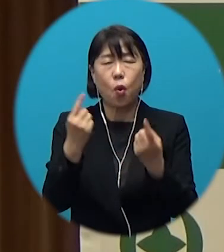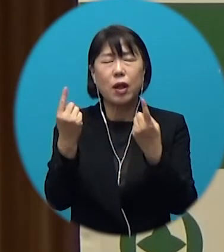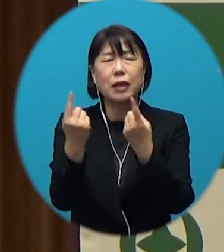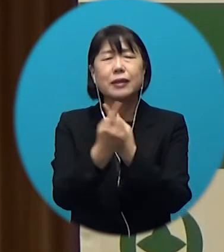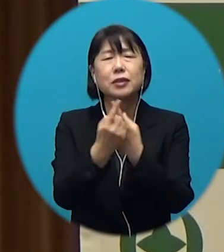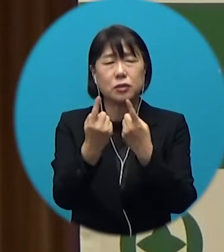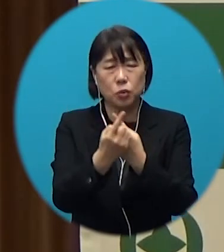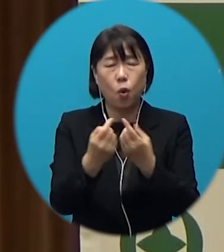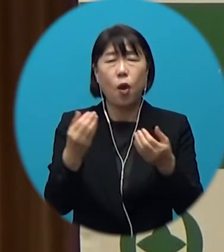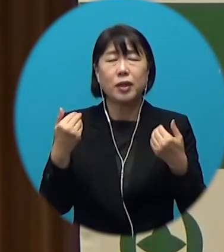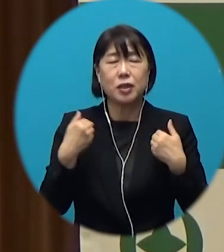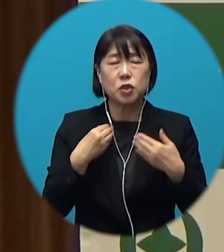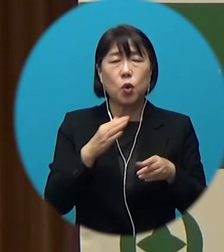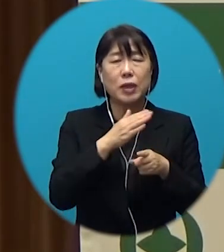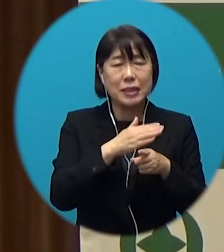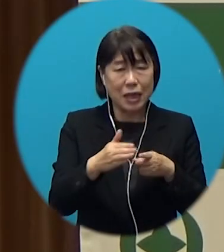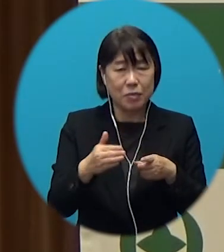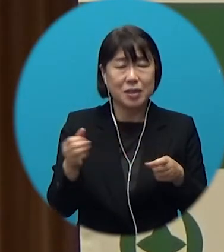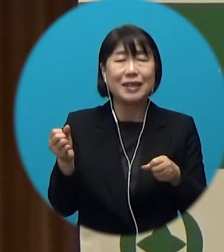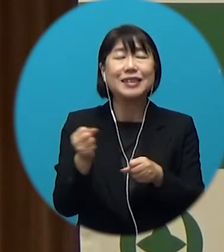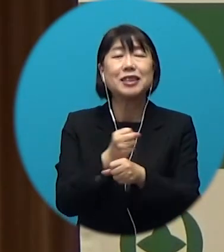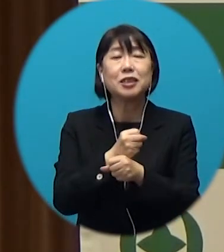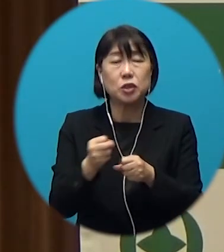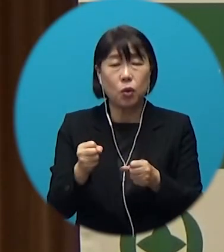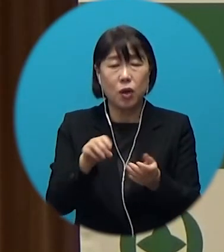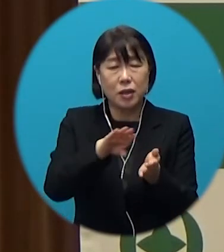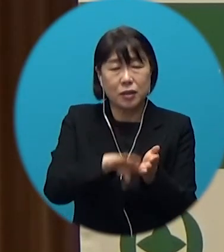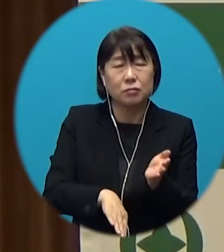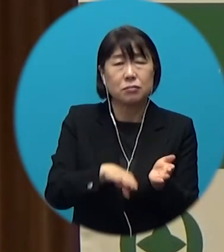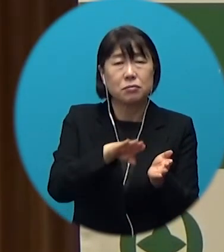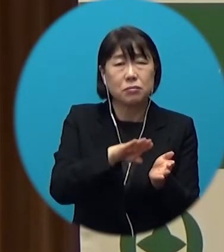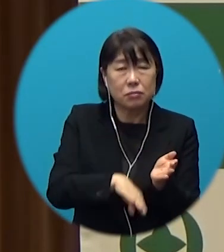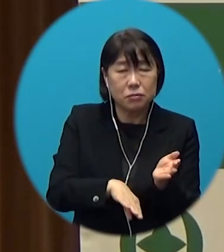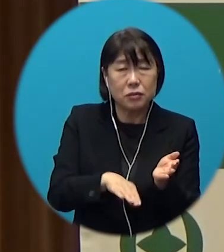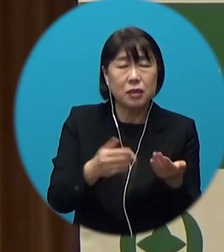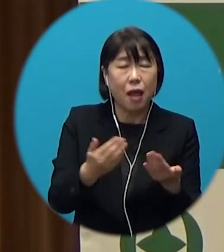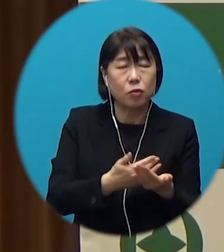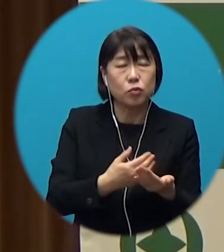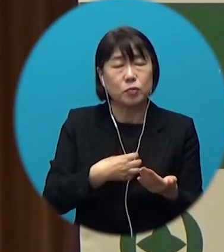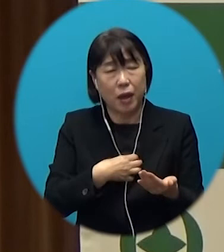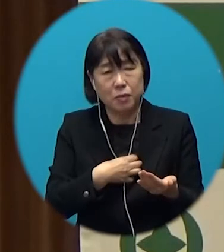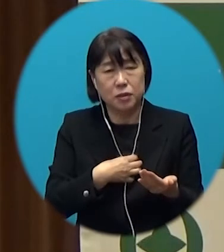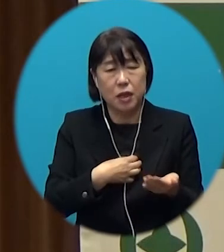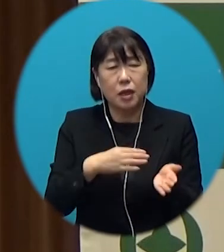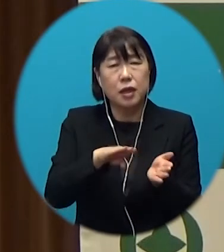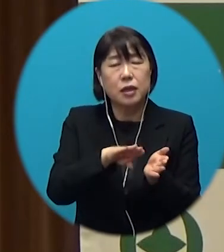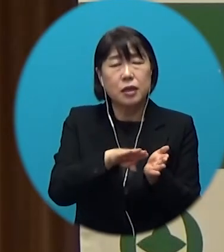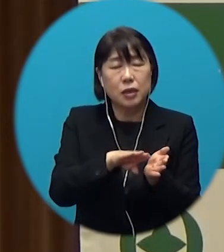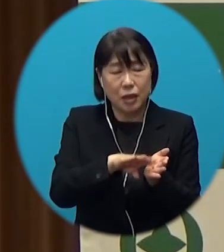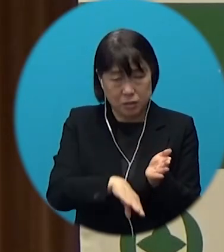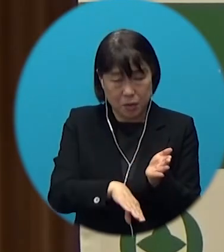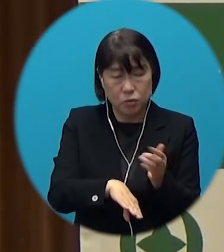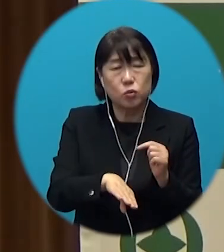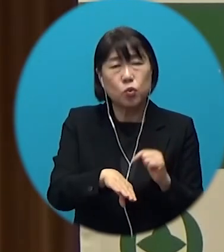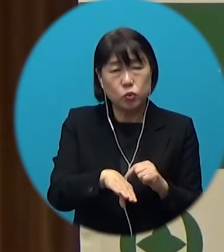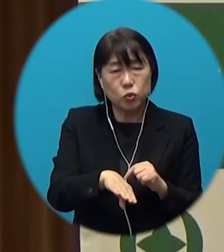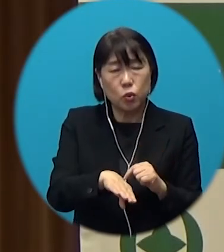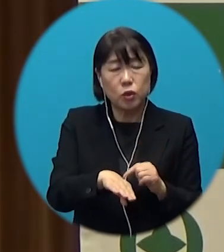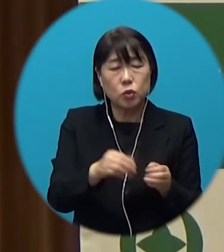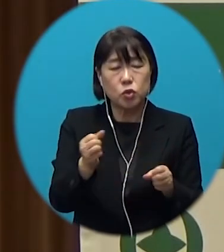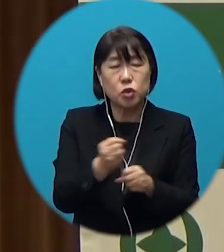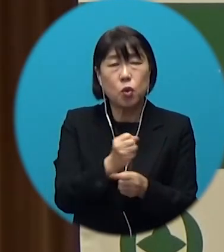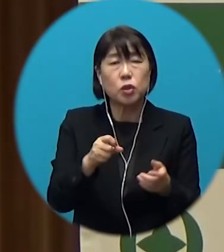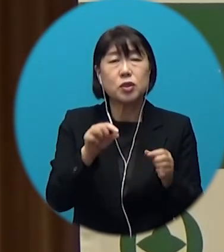サービスですとか事業を削らなきゃいけないというふうに思っているんですよね。削らなきゃいけなくなります。ただその事業について